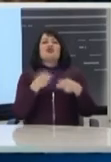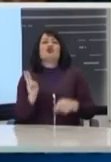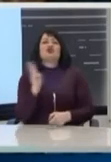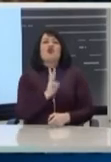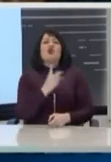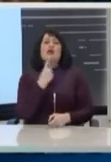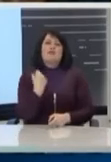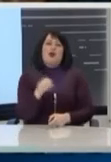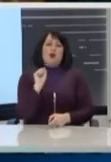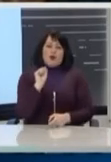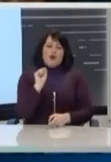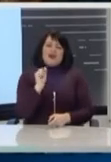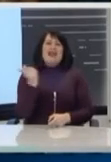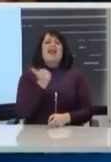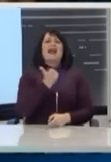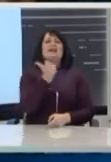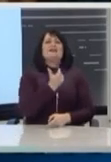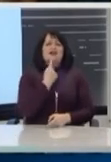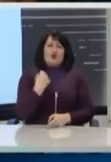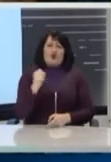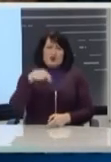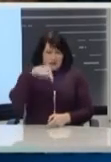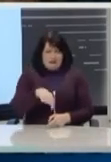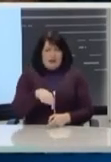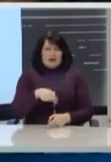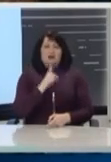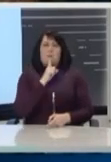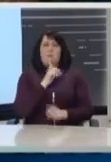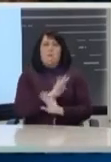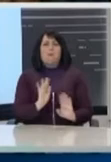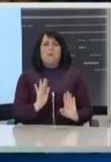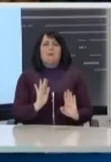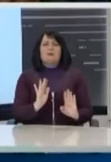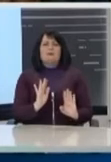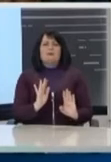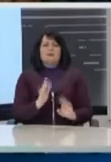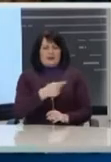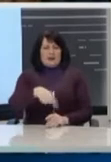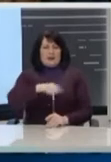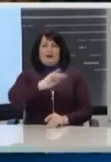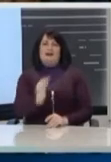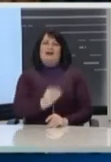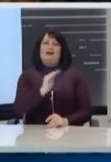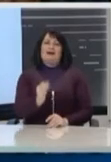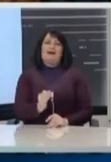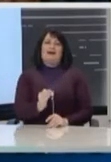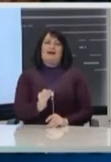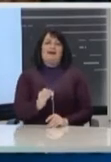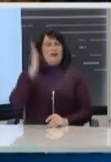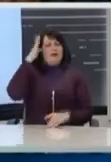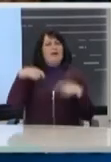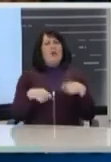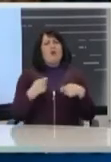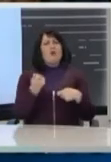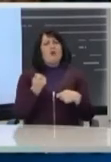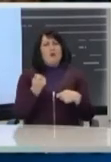γενικά από τους λεγόμενους δανειστές. Φέτος ούτε λέξη. Είστε οι εκλεκτοί του διεθνούς κεφαλαίου, σας